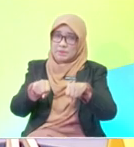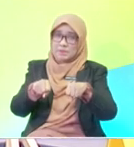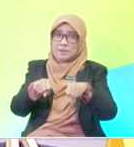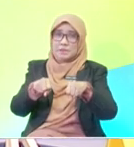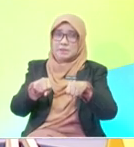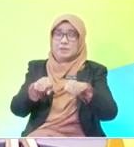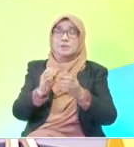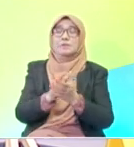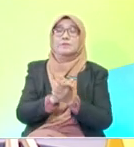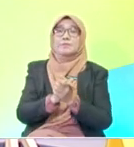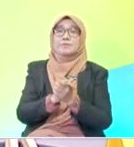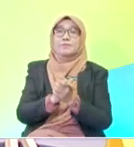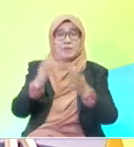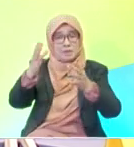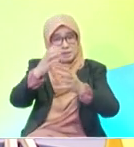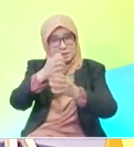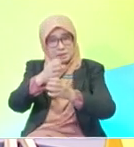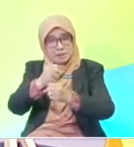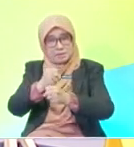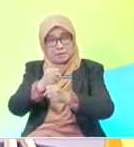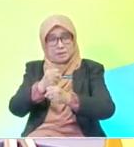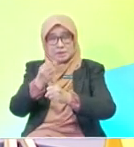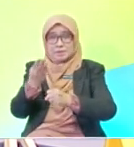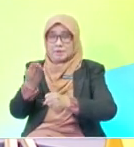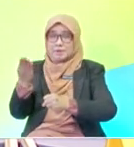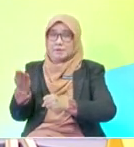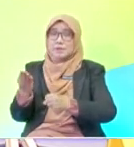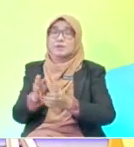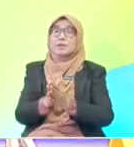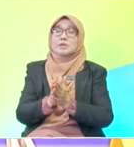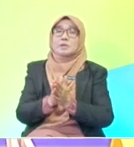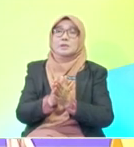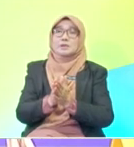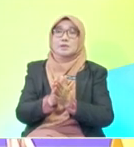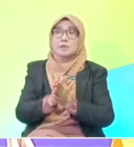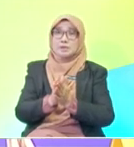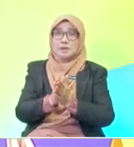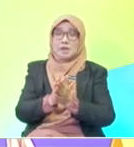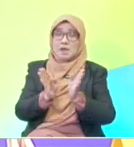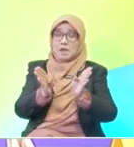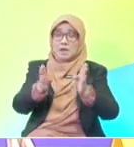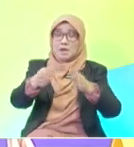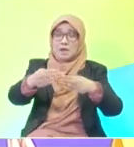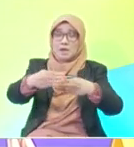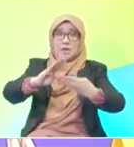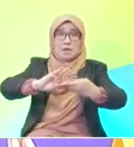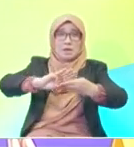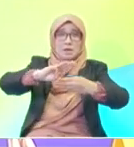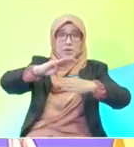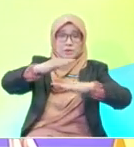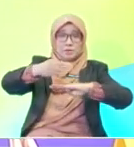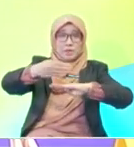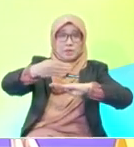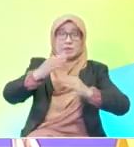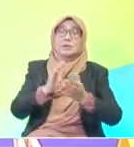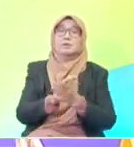dekat rumah ataupun dapatkan bahan-bahan antaranya ialah seperti kotak. Kotak. Kalau tak